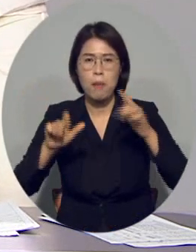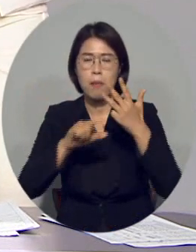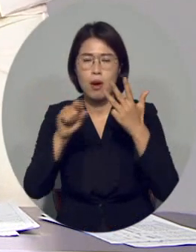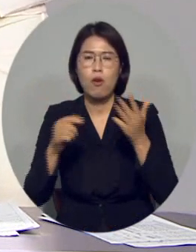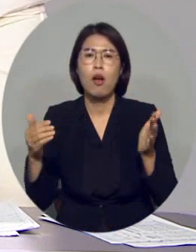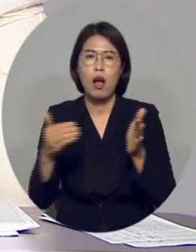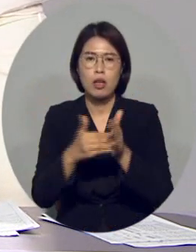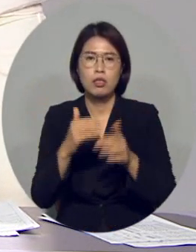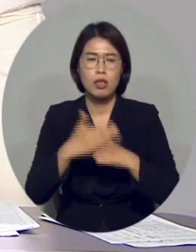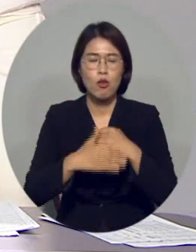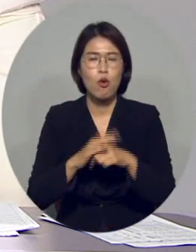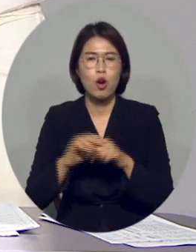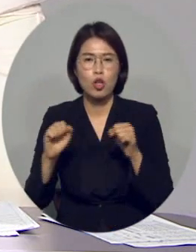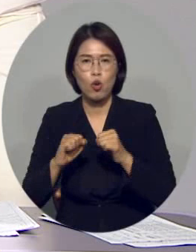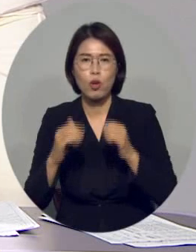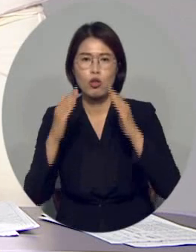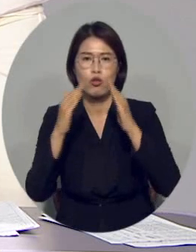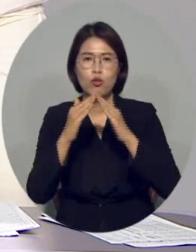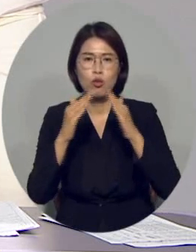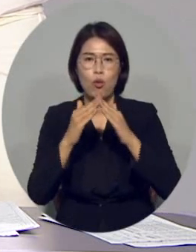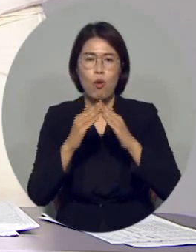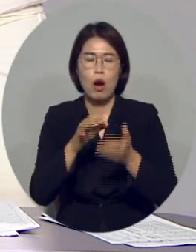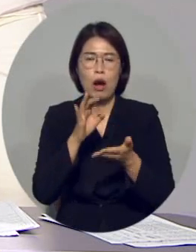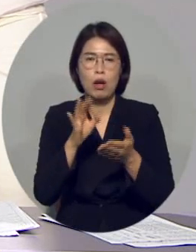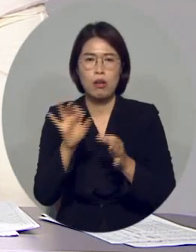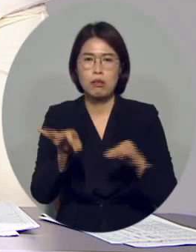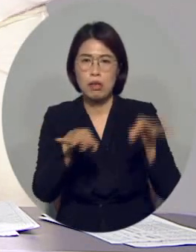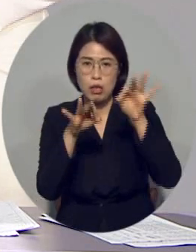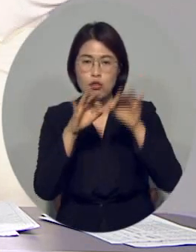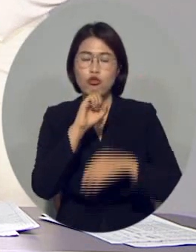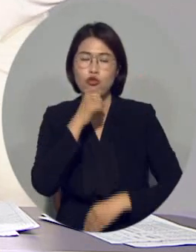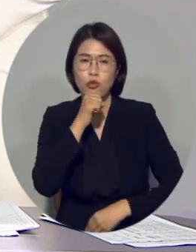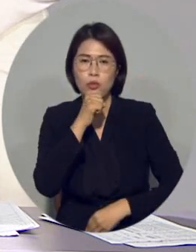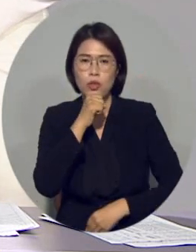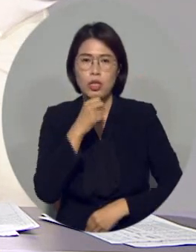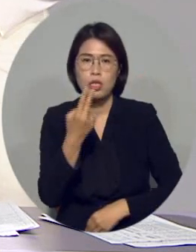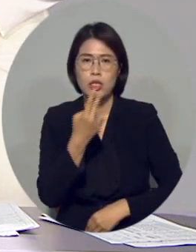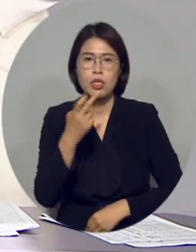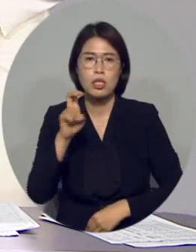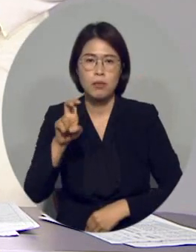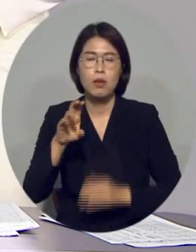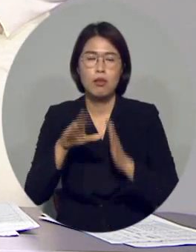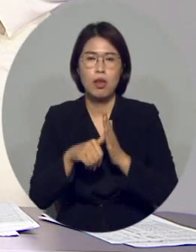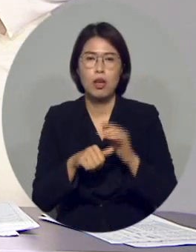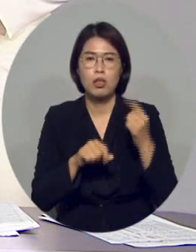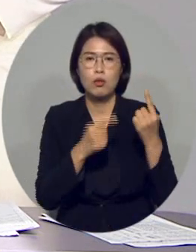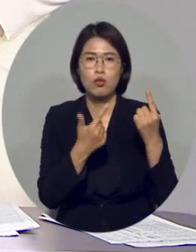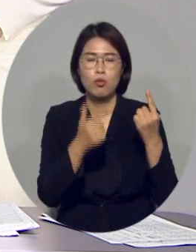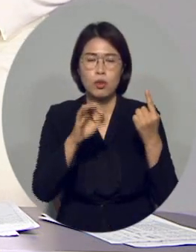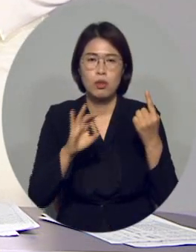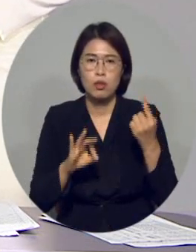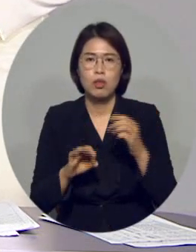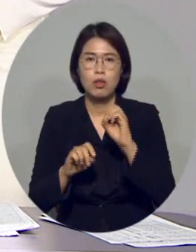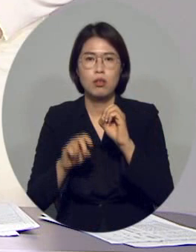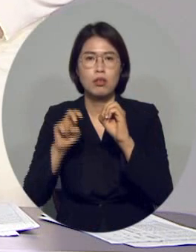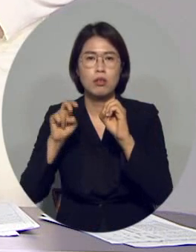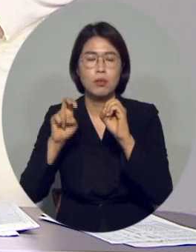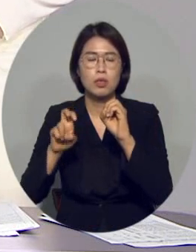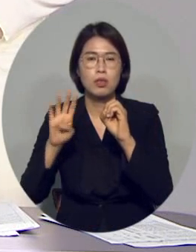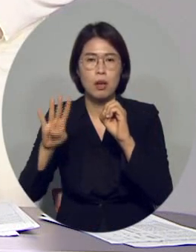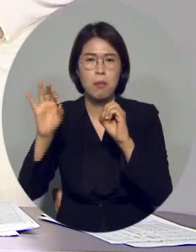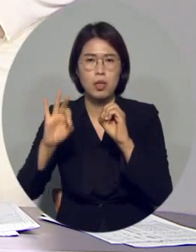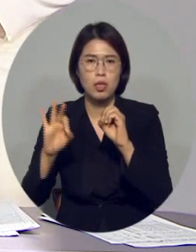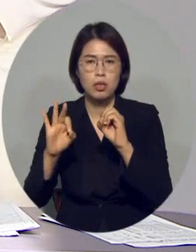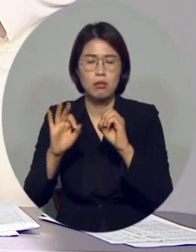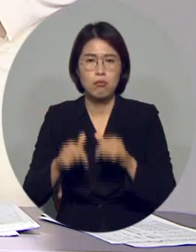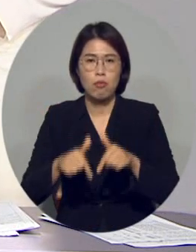8월까지 대구와 경북의 주택종합 가격 상승률입니다. 지난 2020년 1.6%, 0.24%